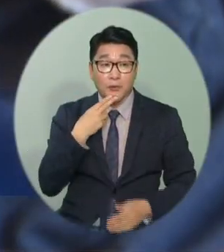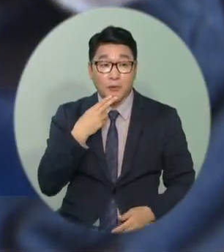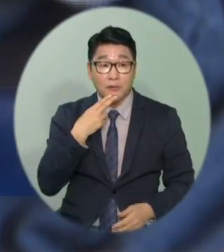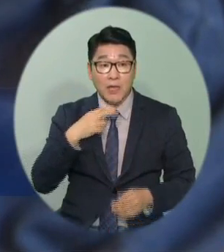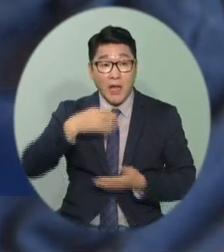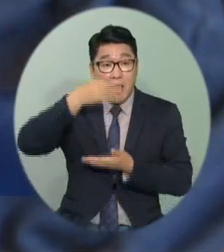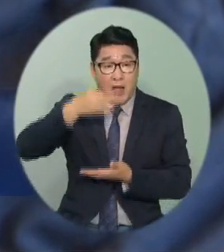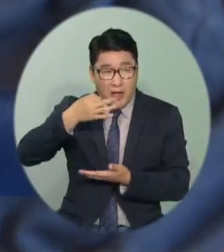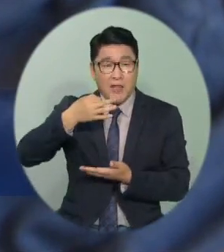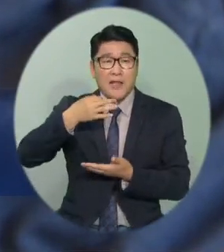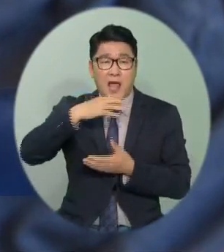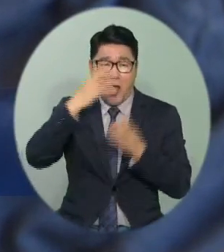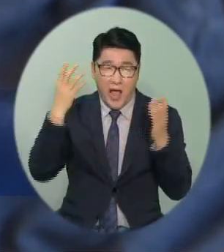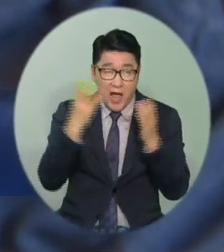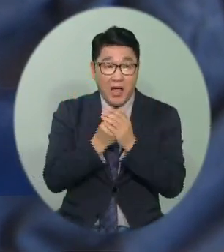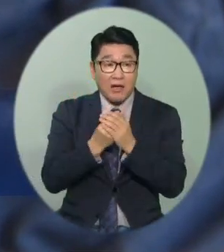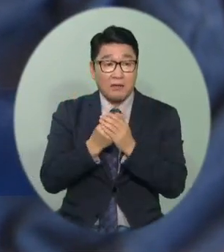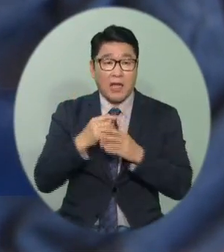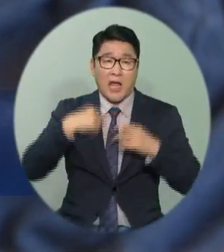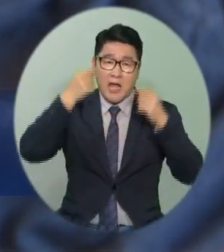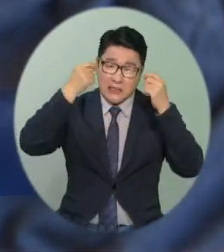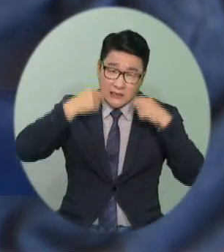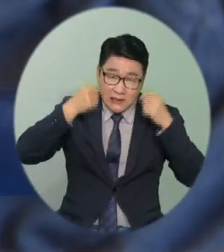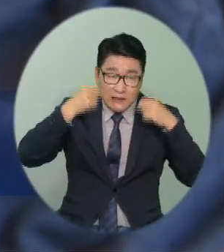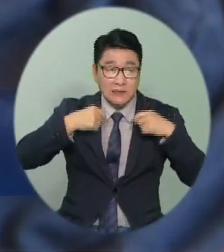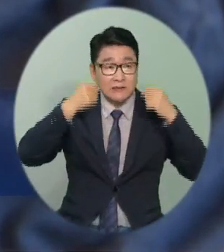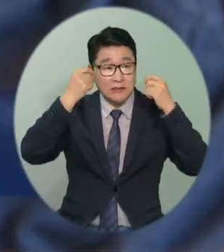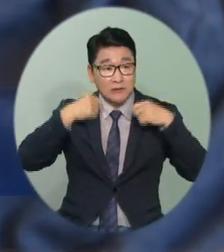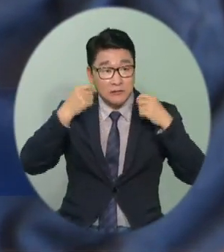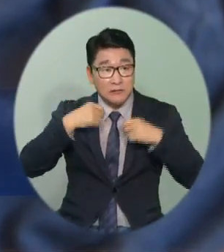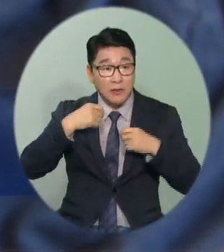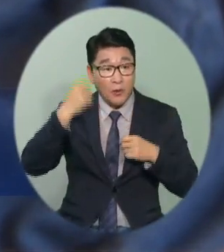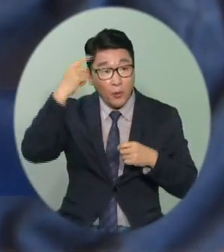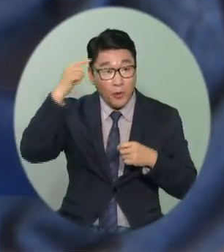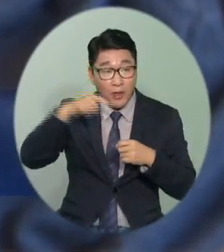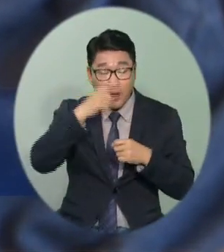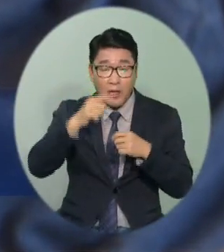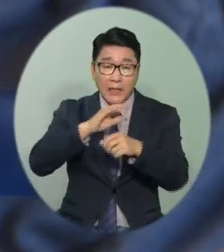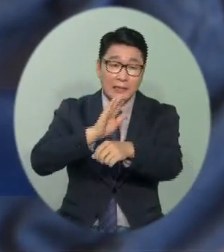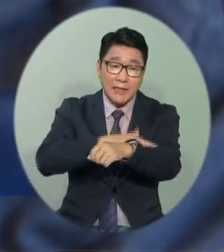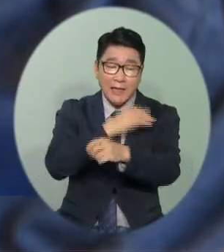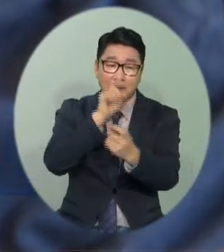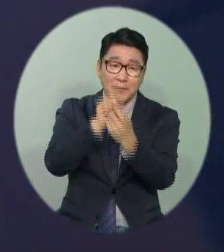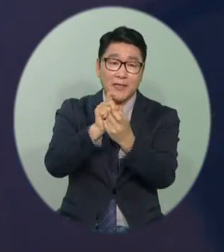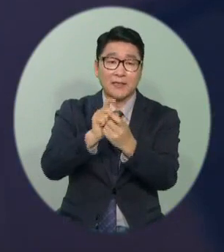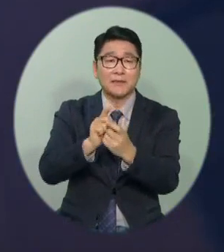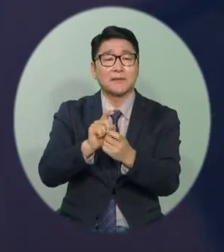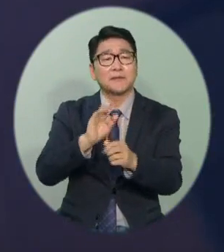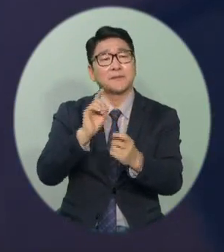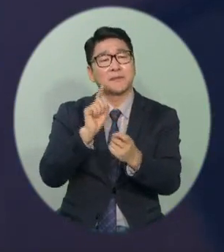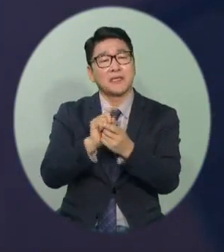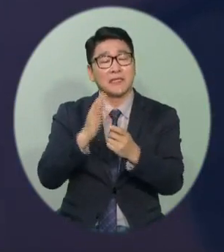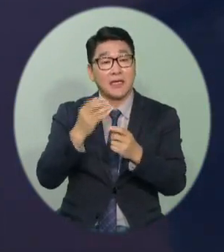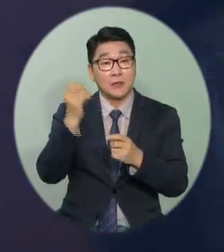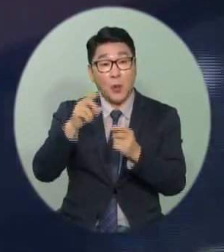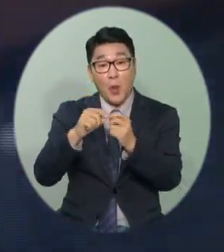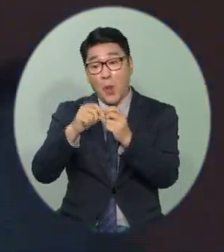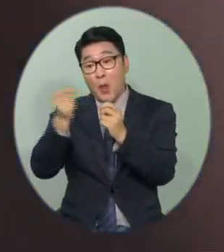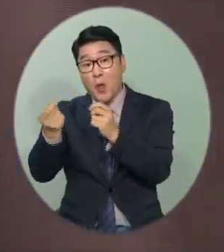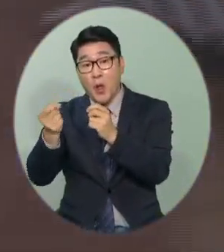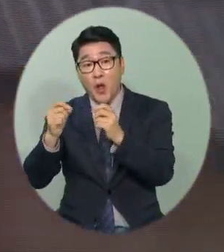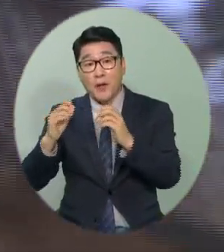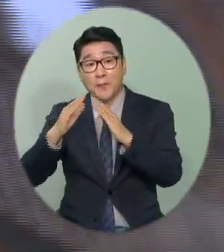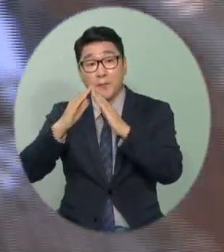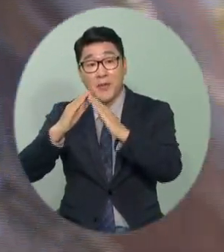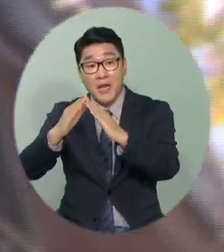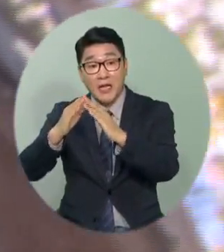재산이든 사실은 울었어요 울었어 진짜 어떻게 하다가 우리가 이런 사람한테 걸렸나 인근의 또 다른 빌라에 살고